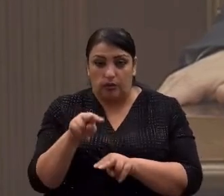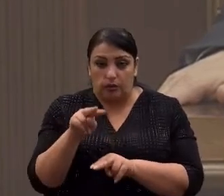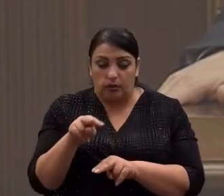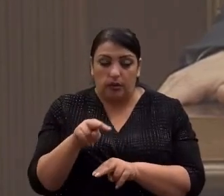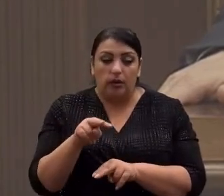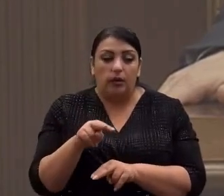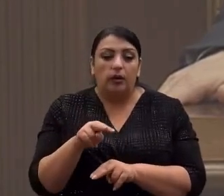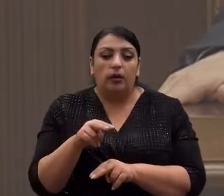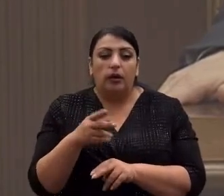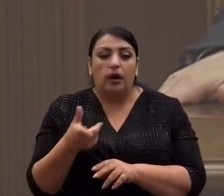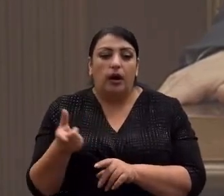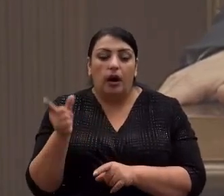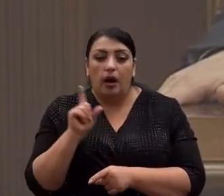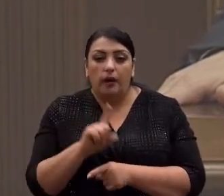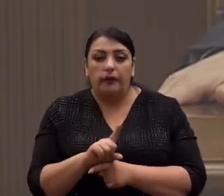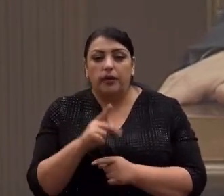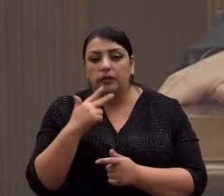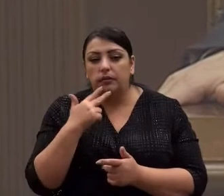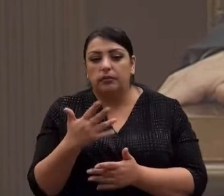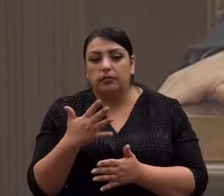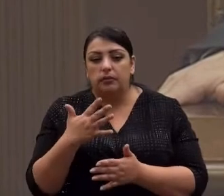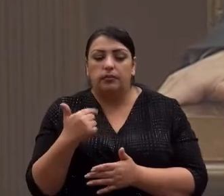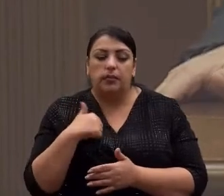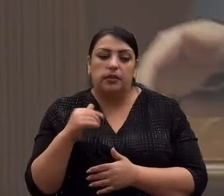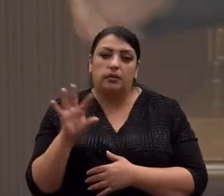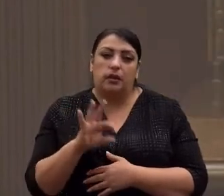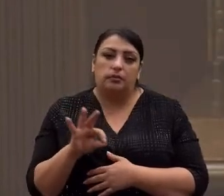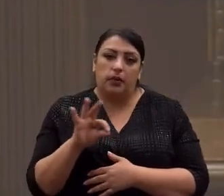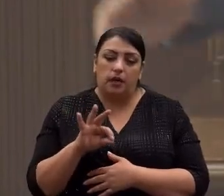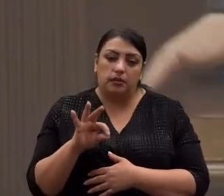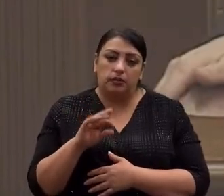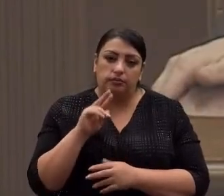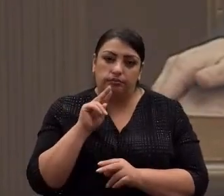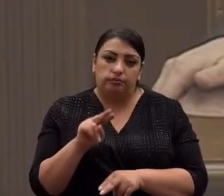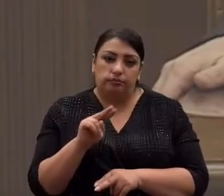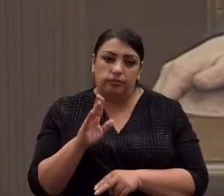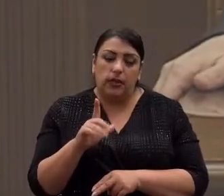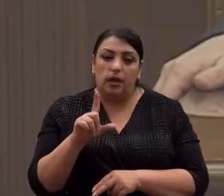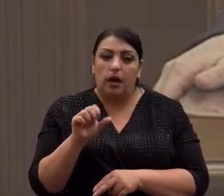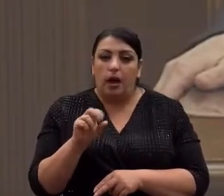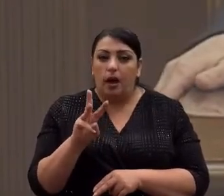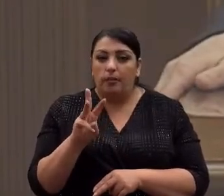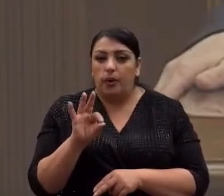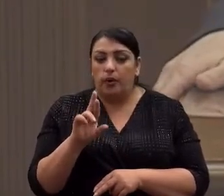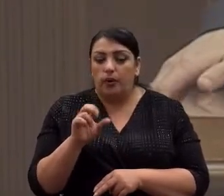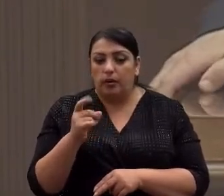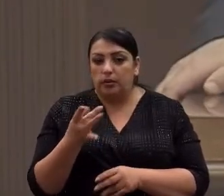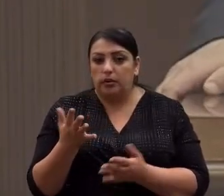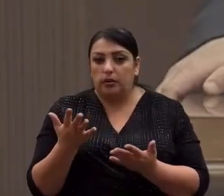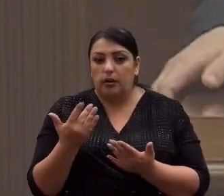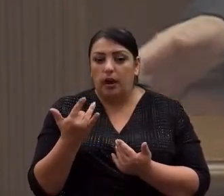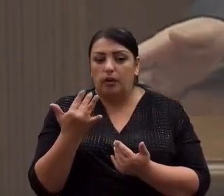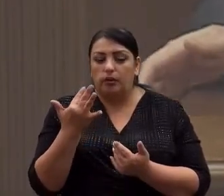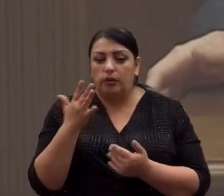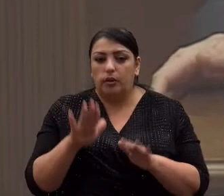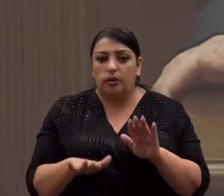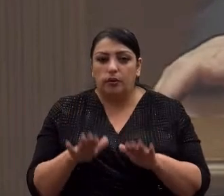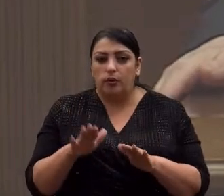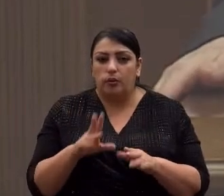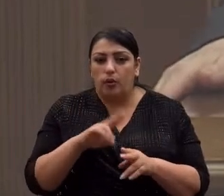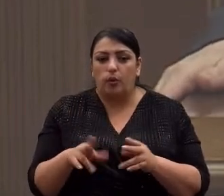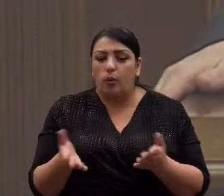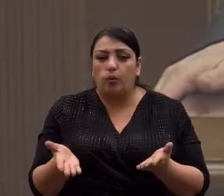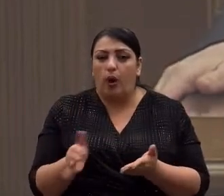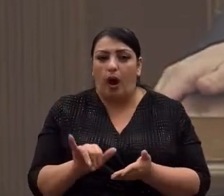բաները կսկսեն ավելի տեսանելի լինել մեր համար։ Տեսեք, Տիկին Խամոյանը ասում է, այդ քանի 100 կիլոն ուր, որոնց մասին,